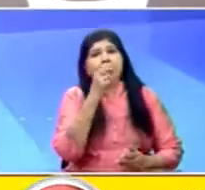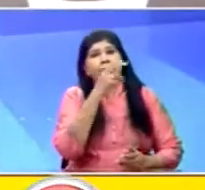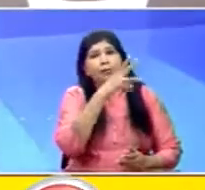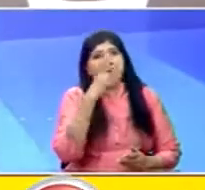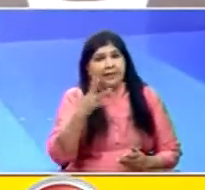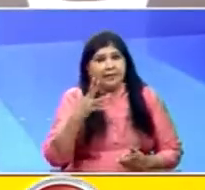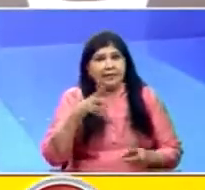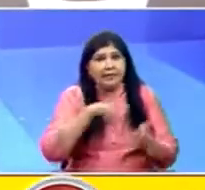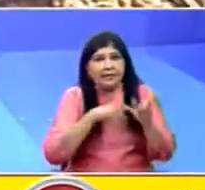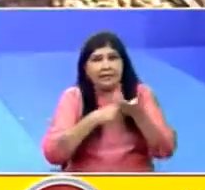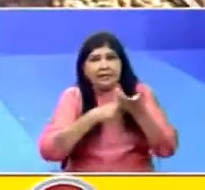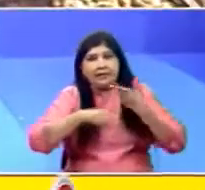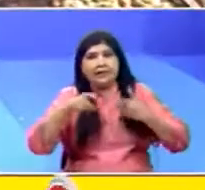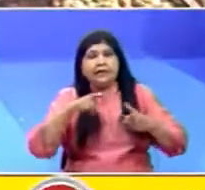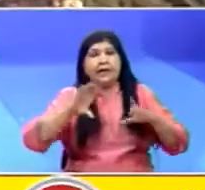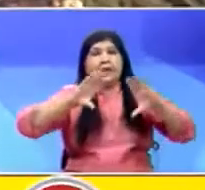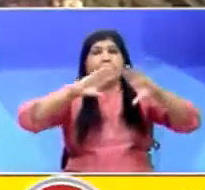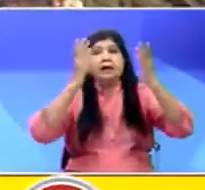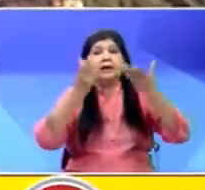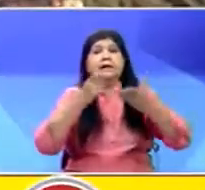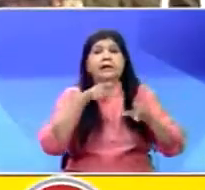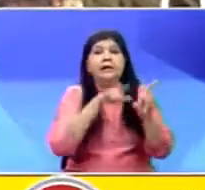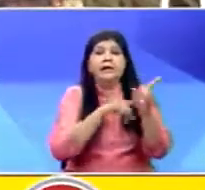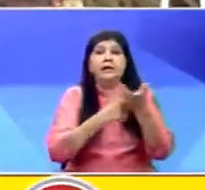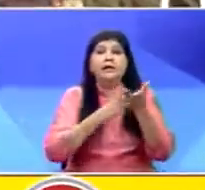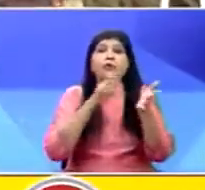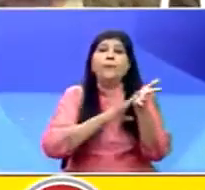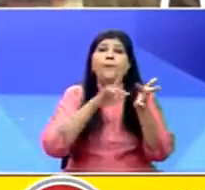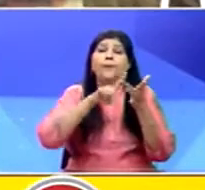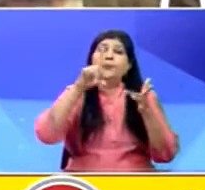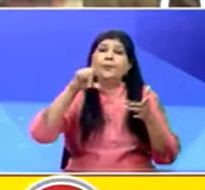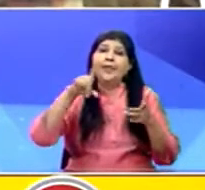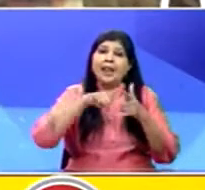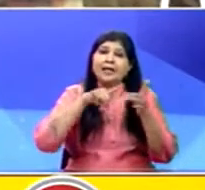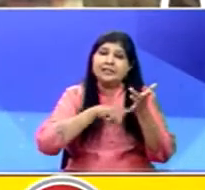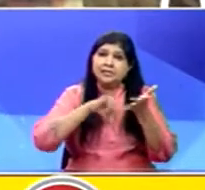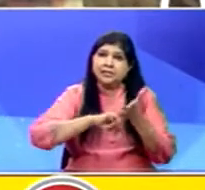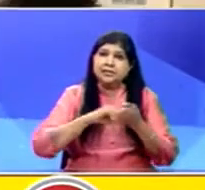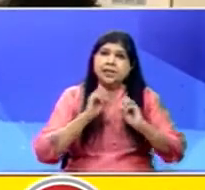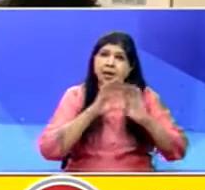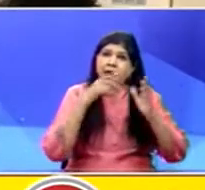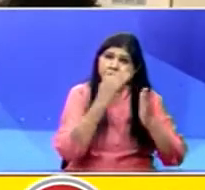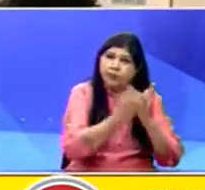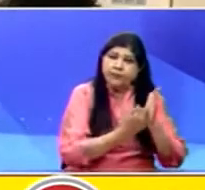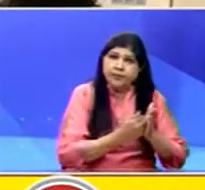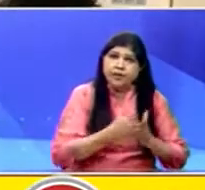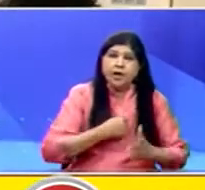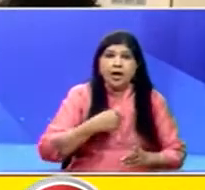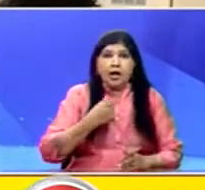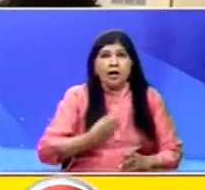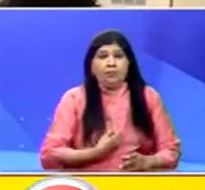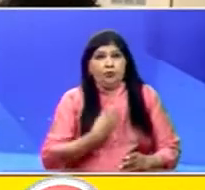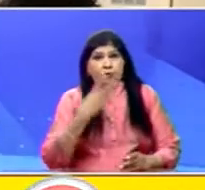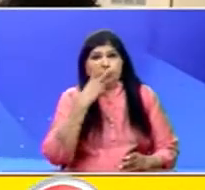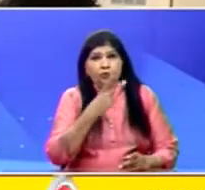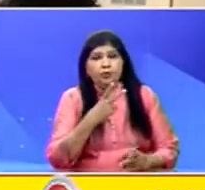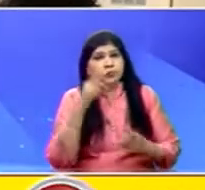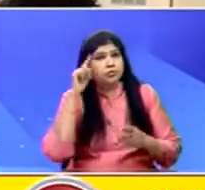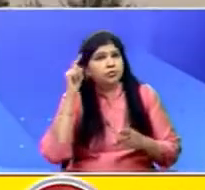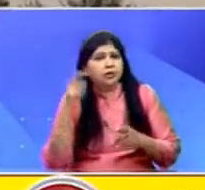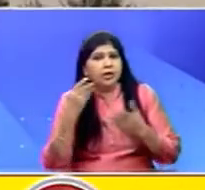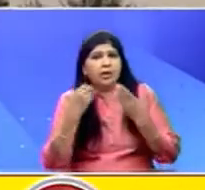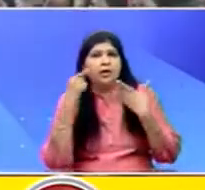2023 को इंटरनेशनल ईयर ऑफ मिलेट्स घोषित किया है। आपको ये जानकर भी बहुत खुशी होगी